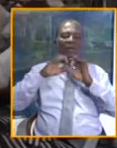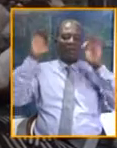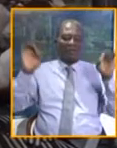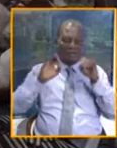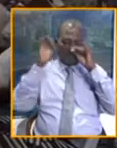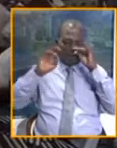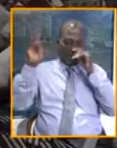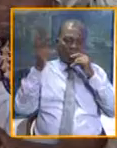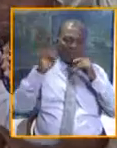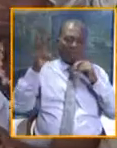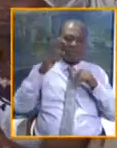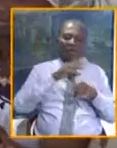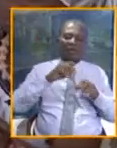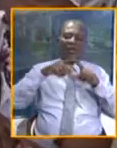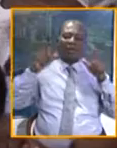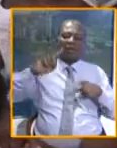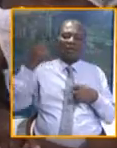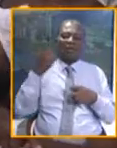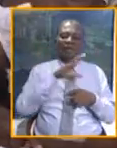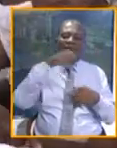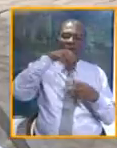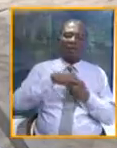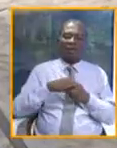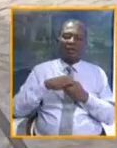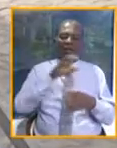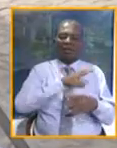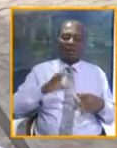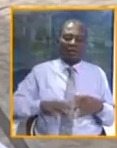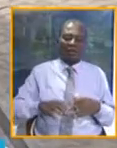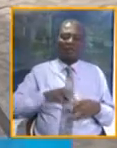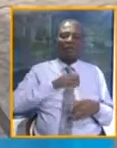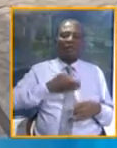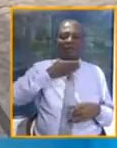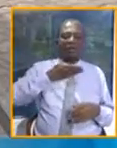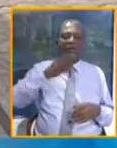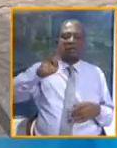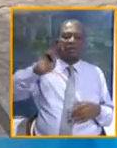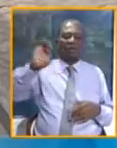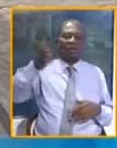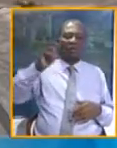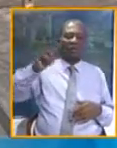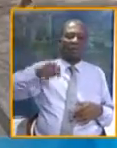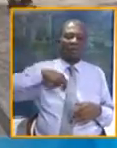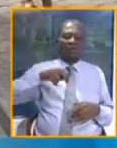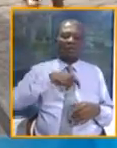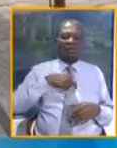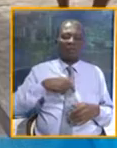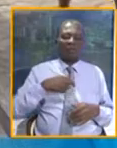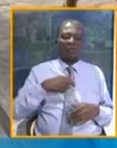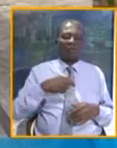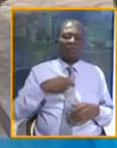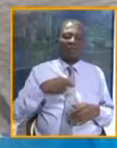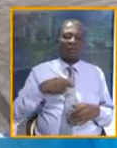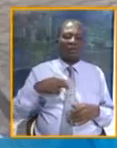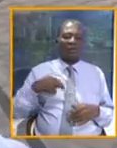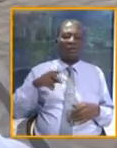ou encore Pâquinou, une grande première dans la commune de Koumassi. Je suis bété, chez nous ça n'existe pas. Mais Pâquinou vraiment